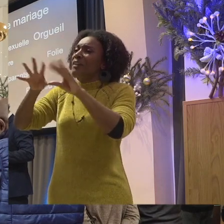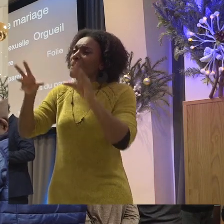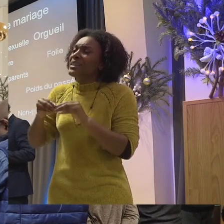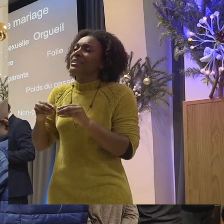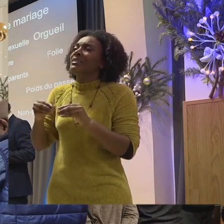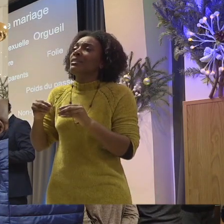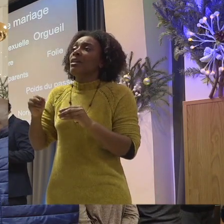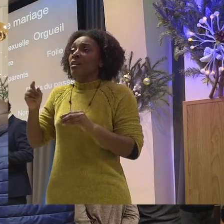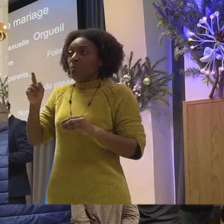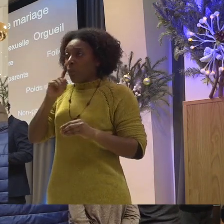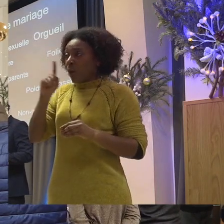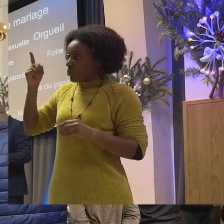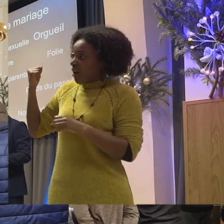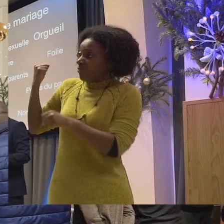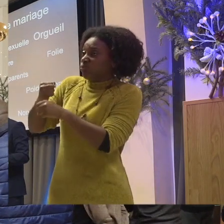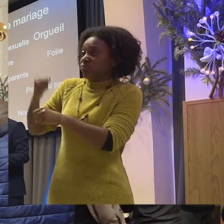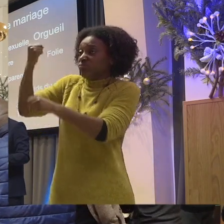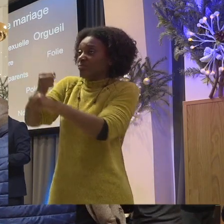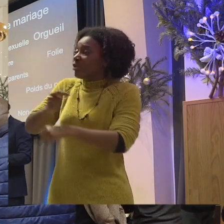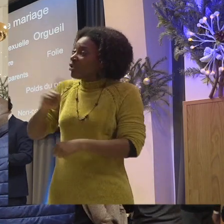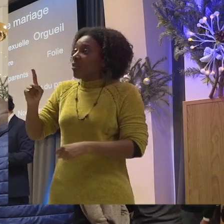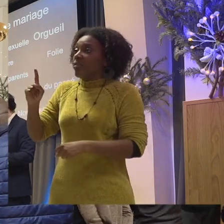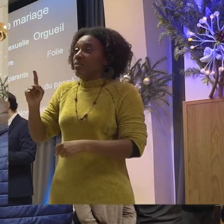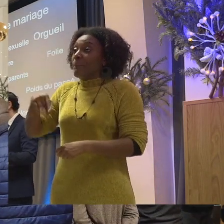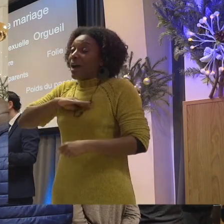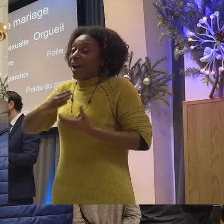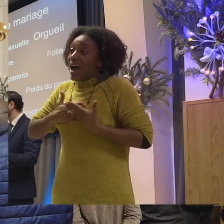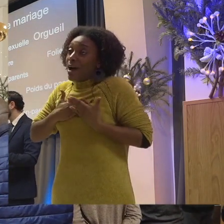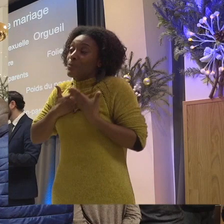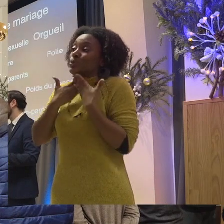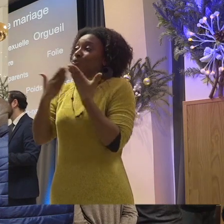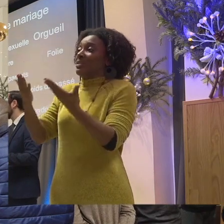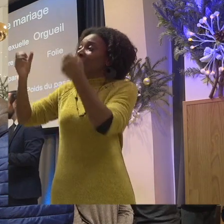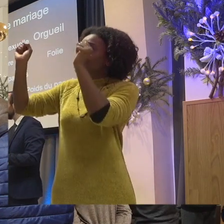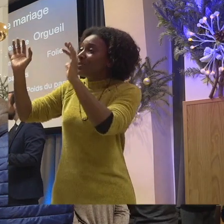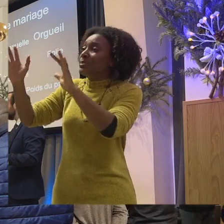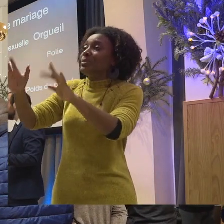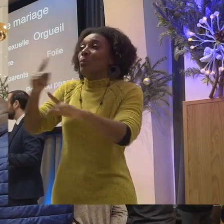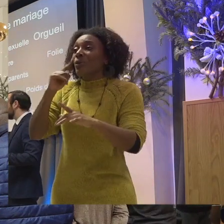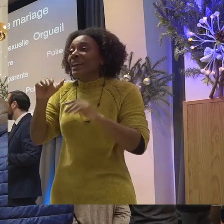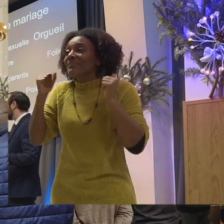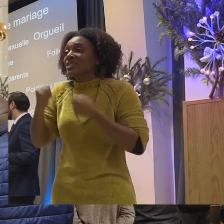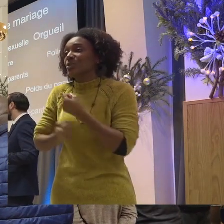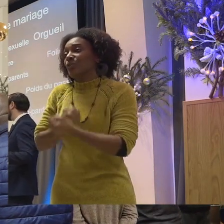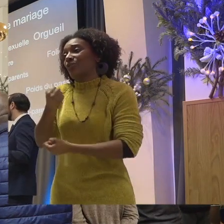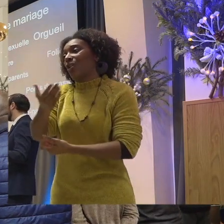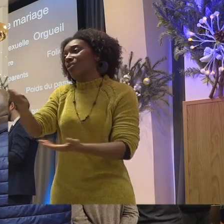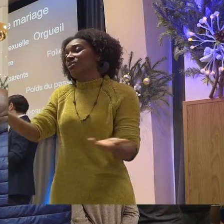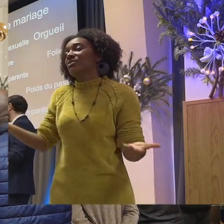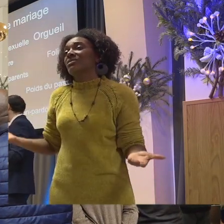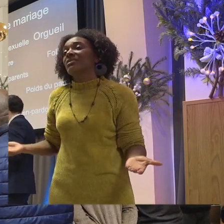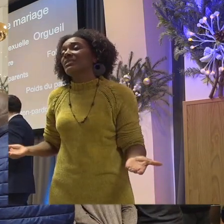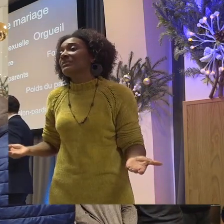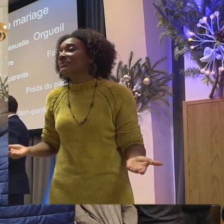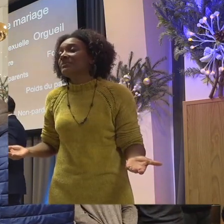parce que tu nous juges ou que tu nous condamnes, mais c'est parce que tu nous aimes. Tu nous aimes. Combien d'erreurs j'ai pu commettre,